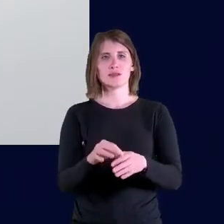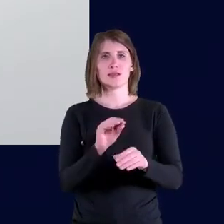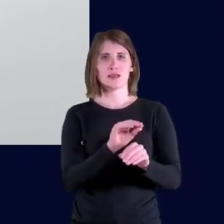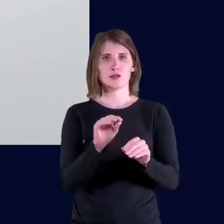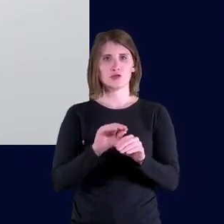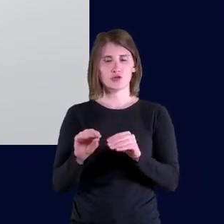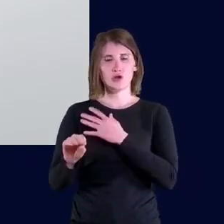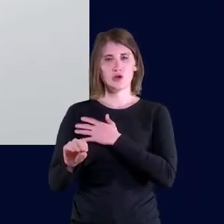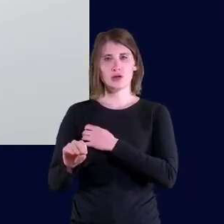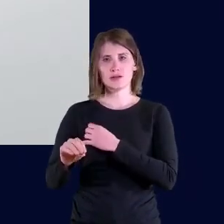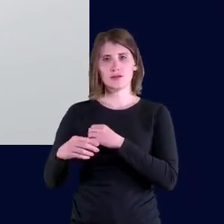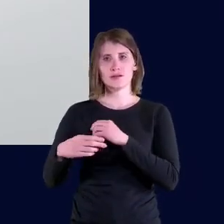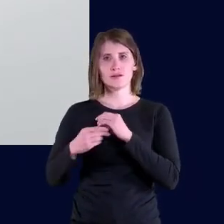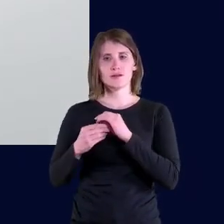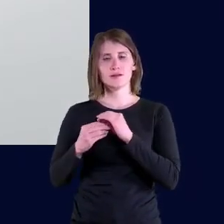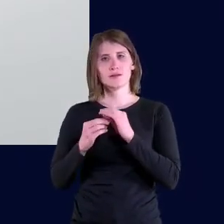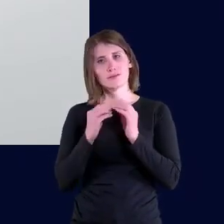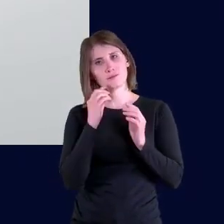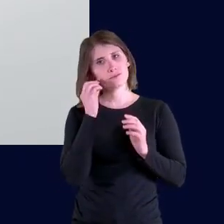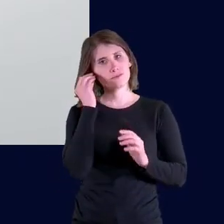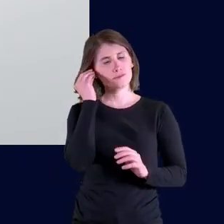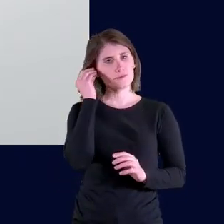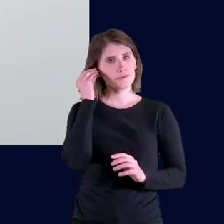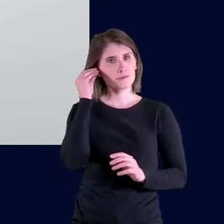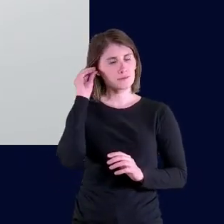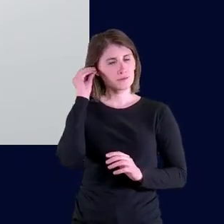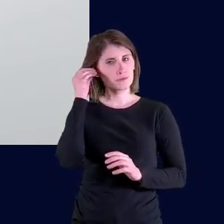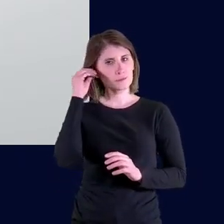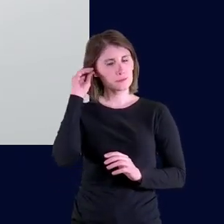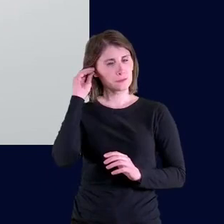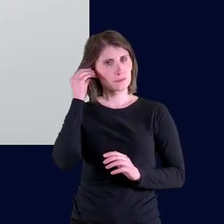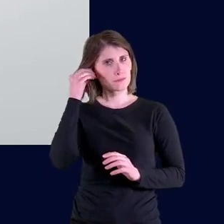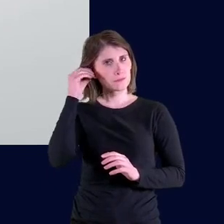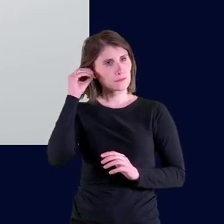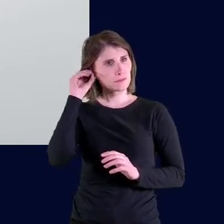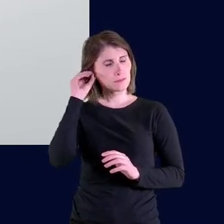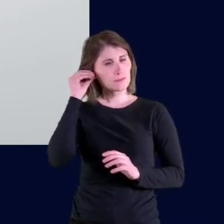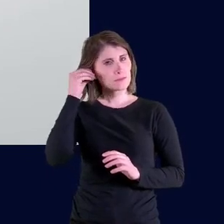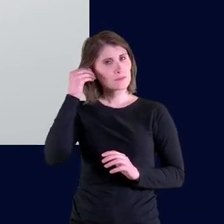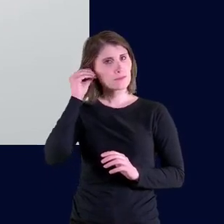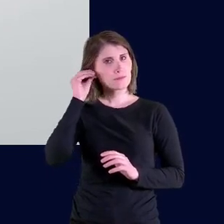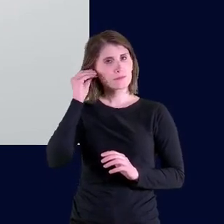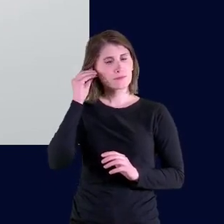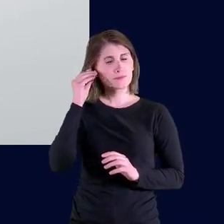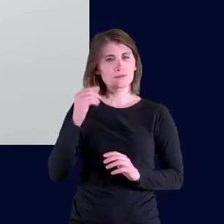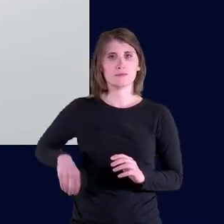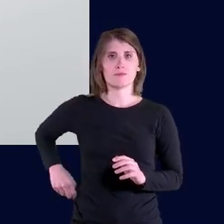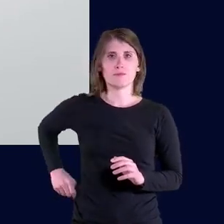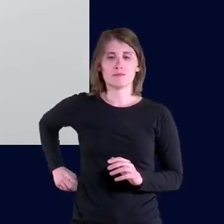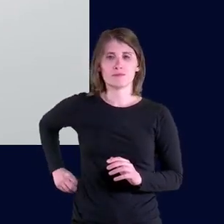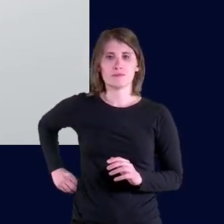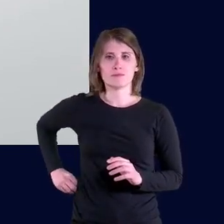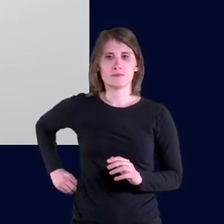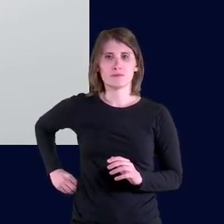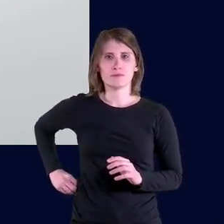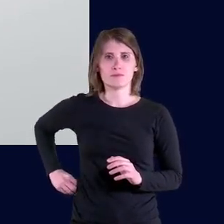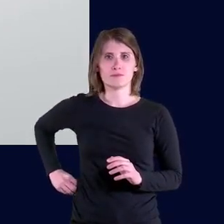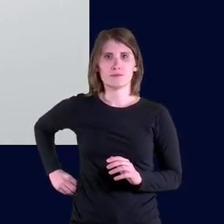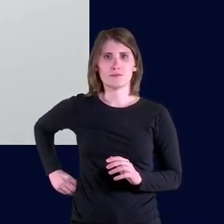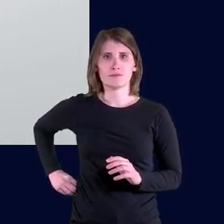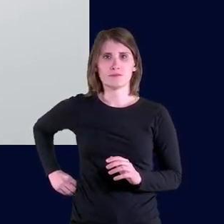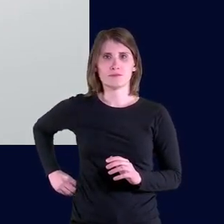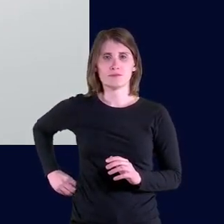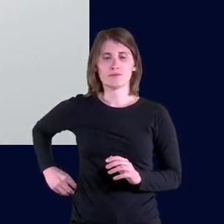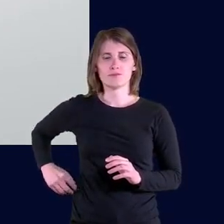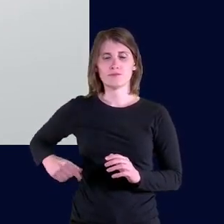zasobów naukowych jeżeli chodzi o prowadzenie tych szkoleń dla kadry dydaktycznej badawczej